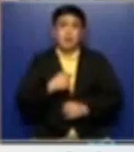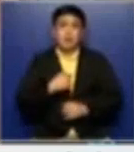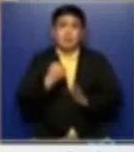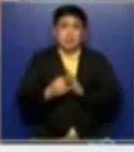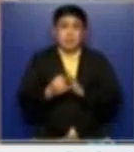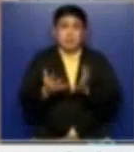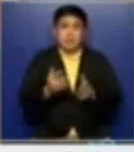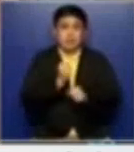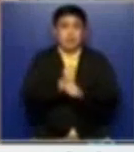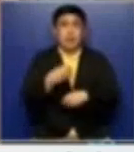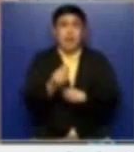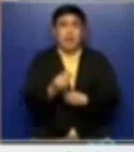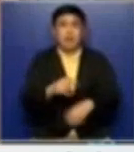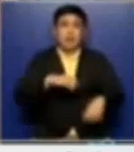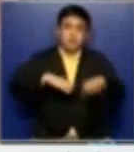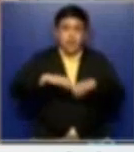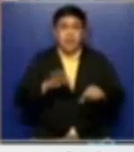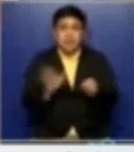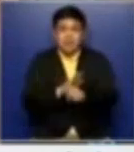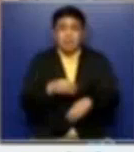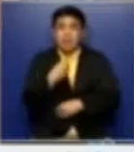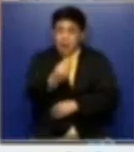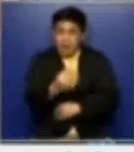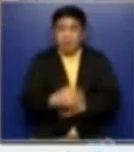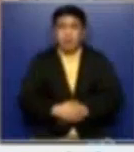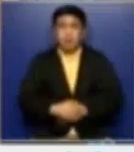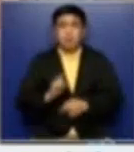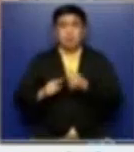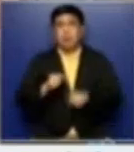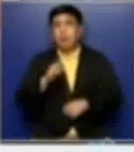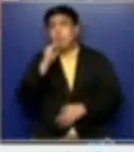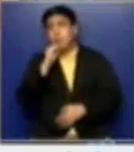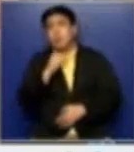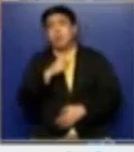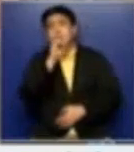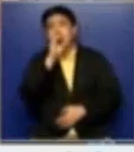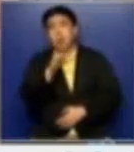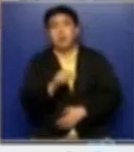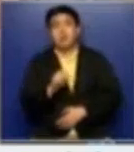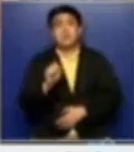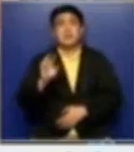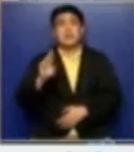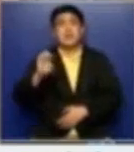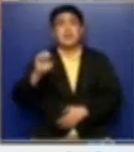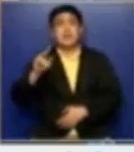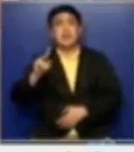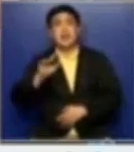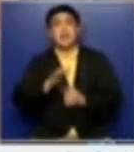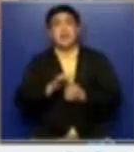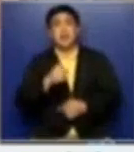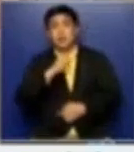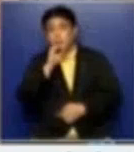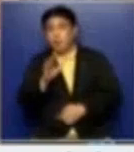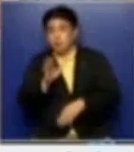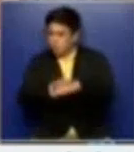ำอะไรนี่พวกท่านก็บริหารได้เต็มที่เพื่อนผมที่พูดไปท่านนึงท่านสิริกัญญานี่ท่านบอกให้ยุบสภาเดี๋ยวจะต้องไปคุยกันใหม่